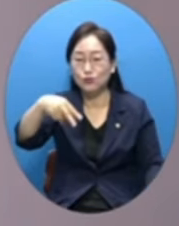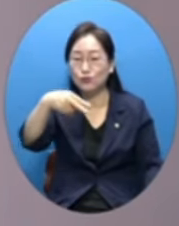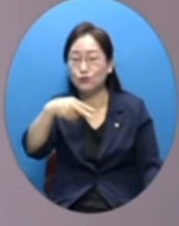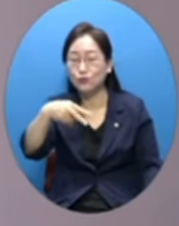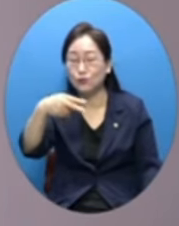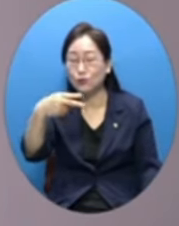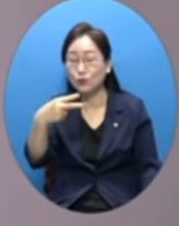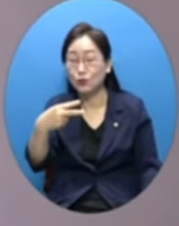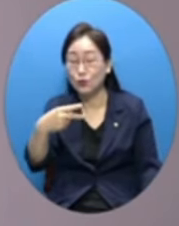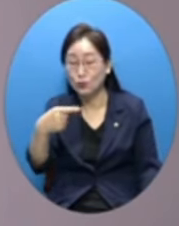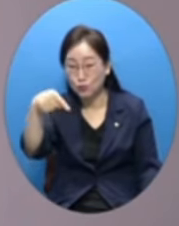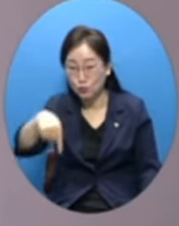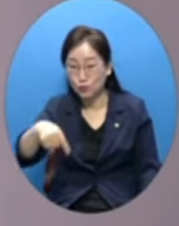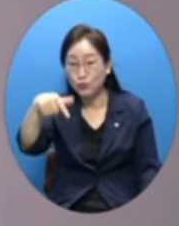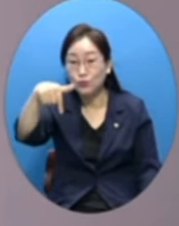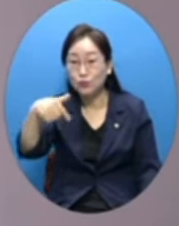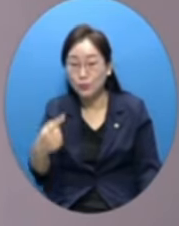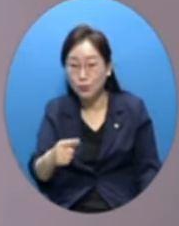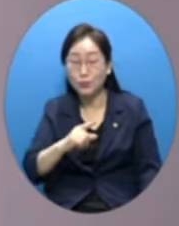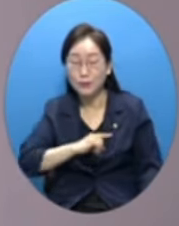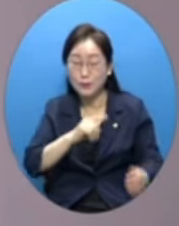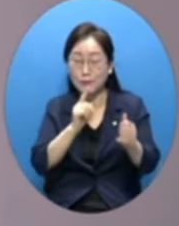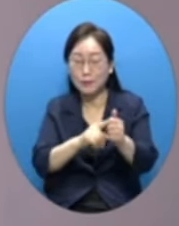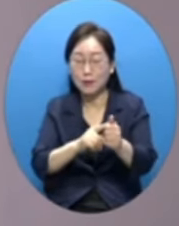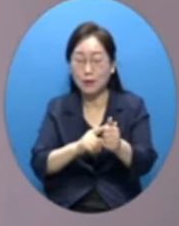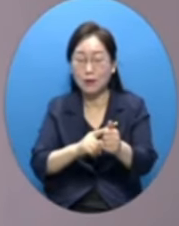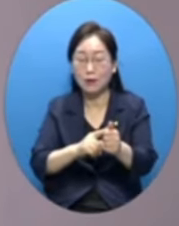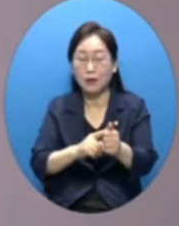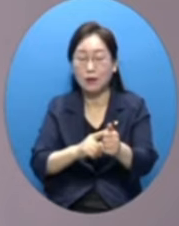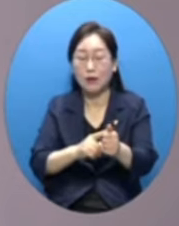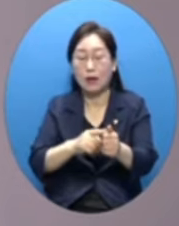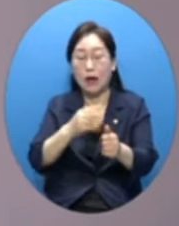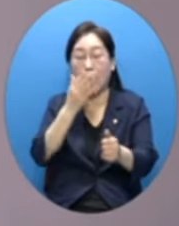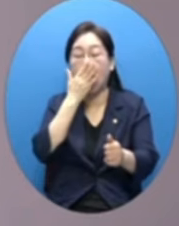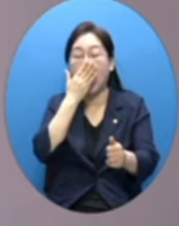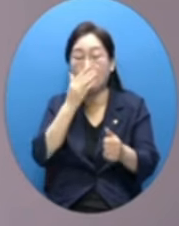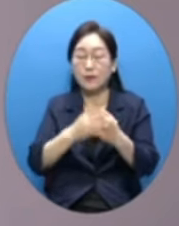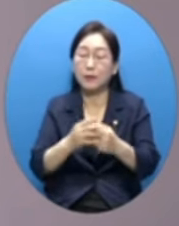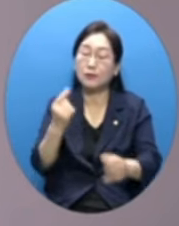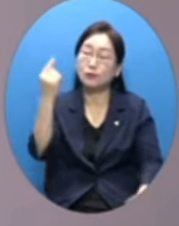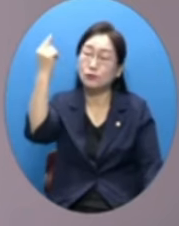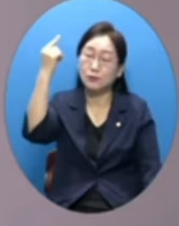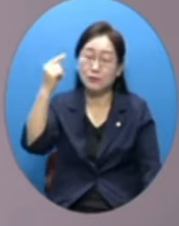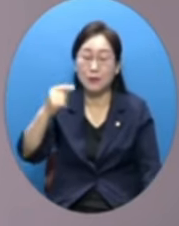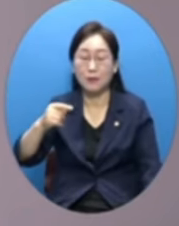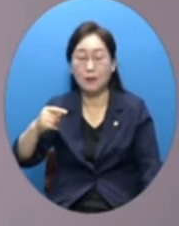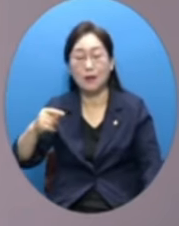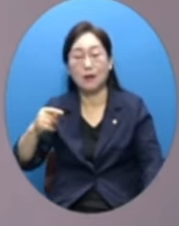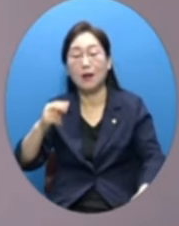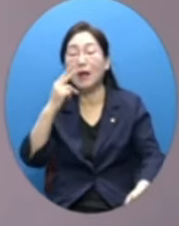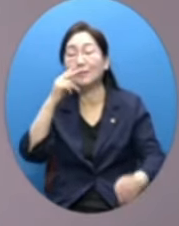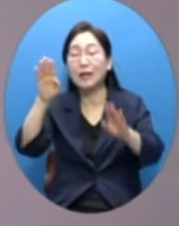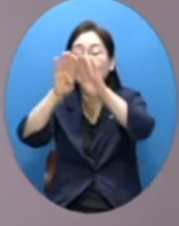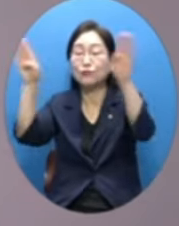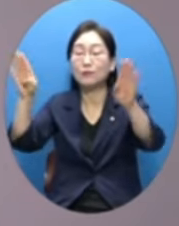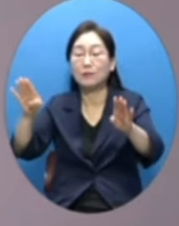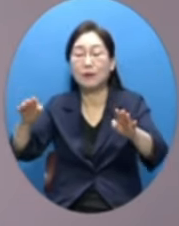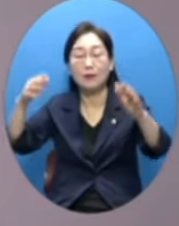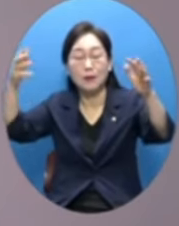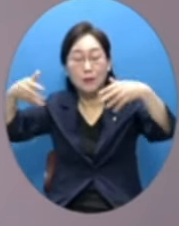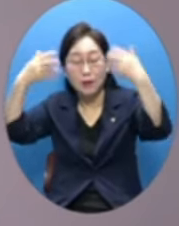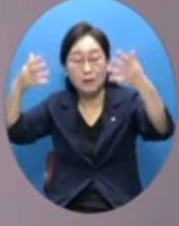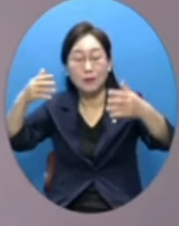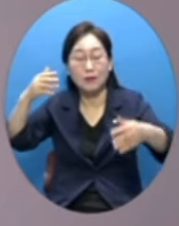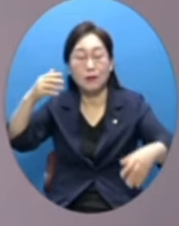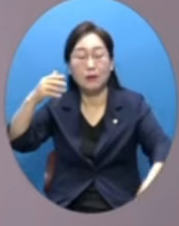청년이 말씀을 전할 때 뒤로 뒤로 가서 창가에 앉아 가지고 바람에 소솔 불어오는데 졸기 시작했습니다